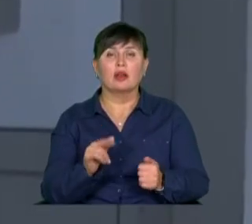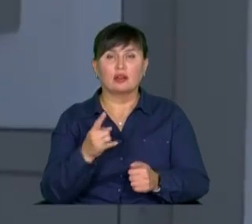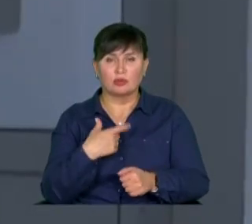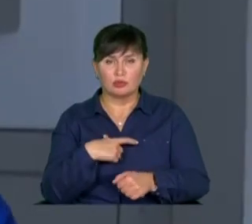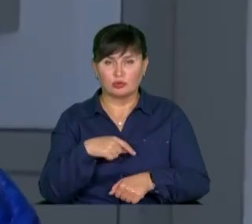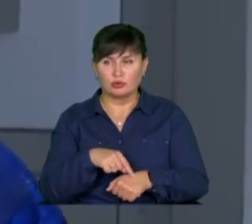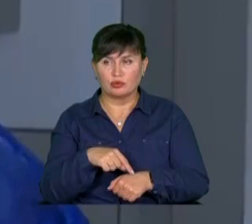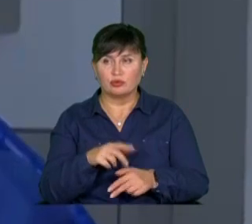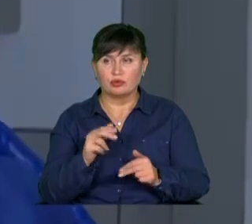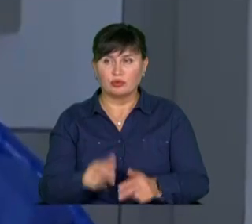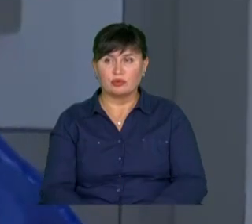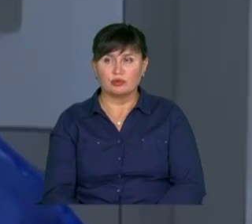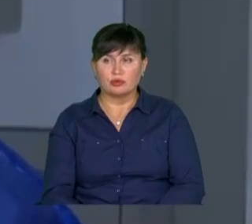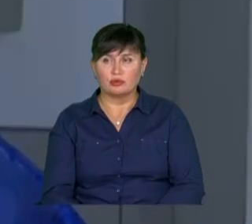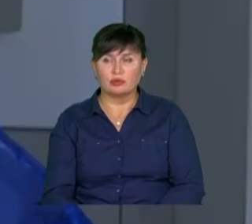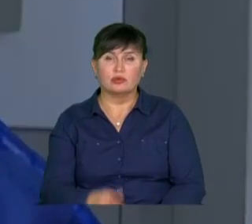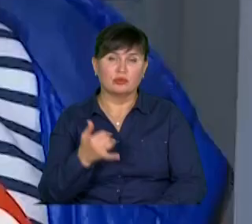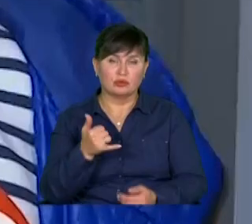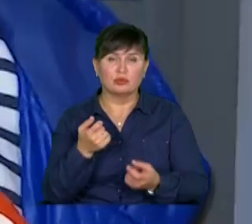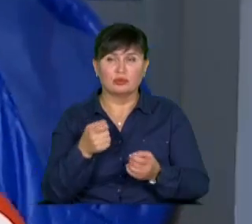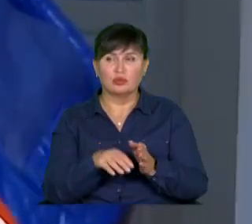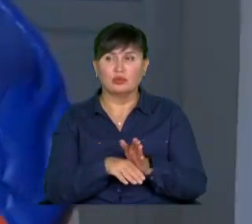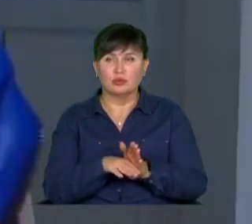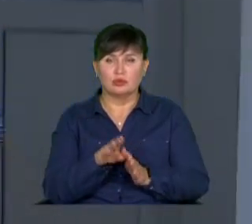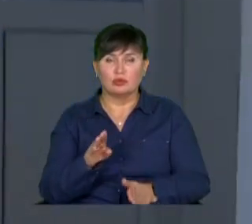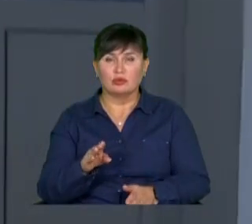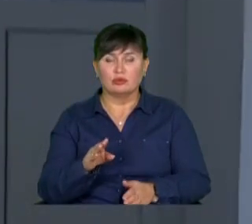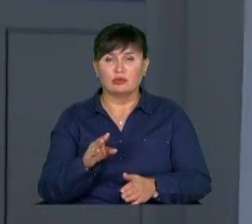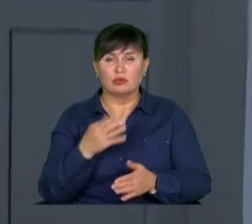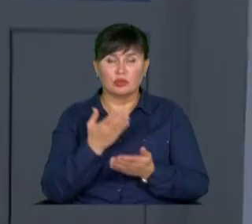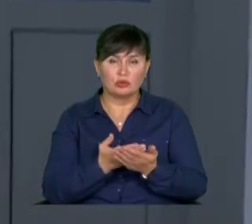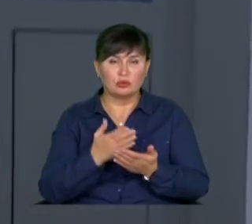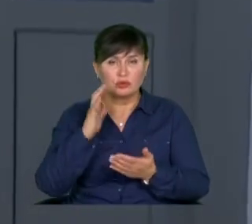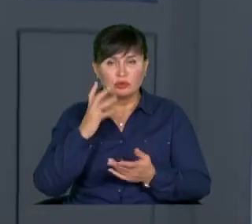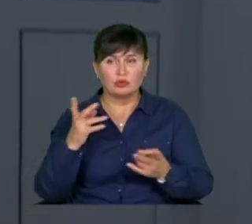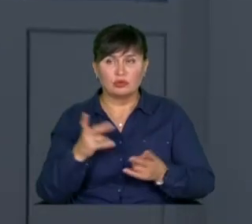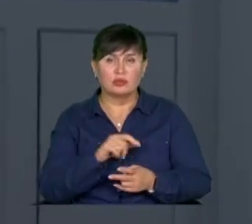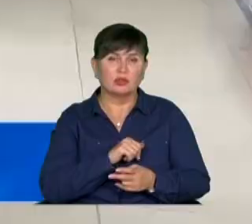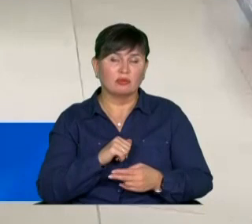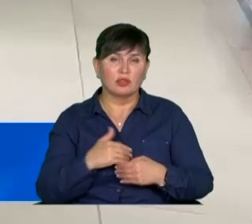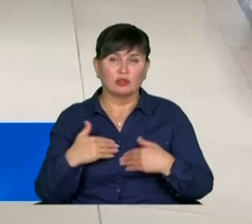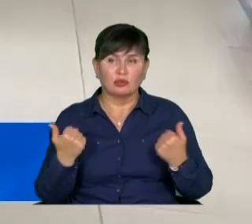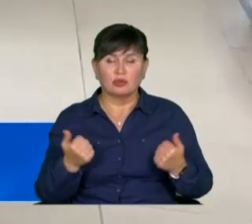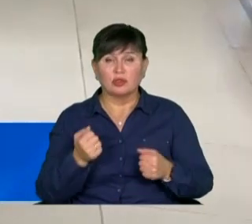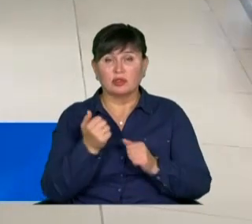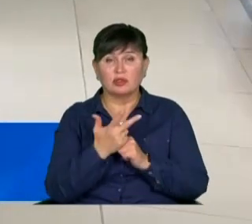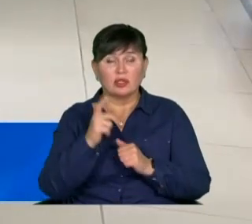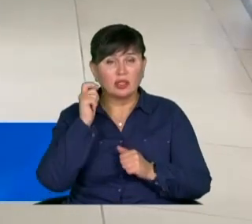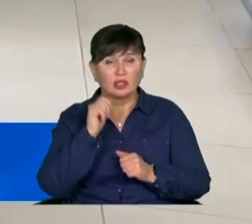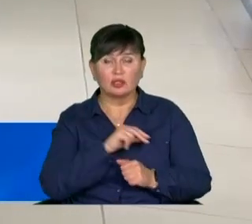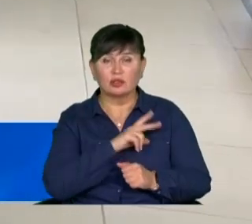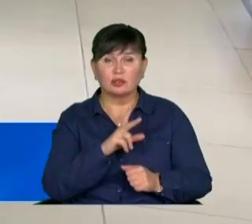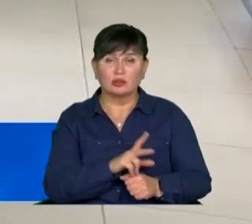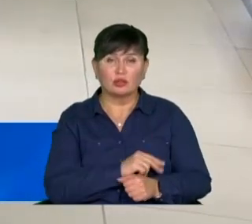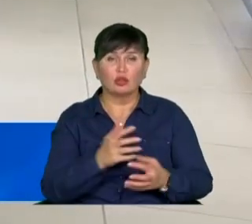чувствует? Ну, сейчас более-менее, но консультация психолога и требуется, но она сама не хочет. 13-летняя дочь погибшей